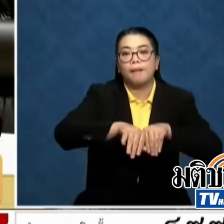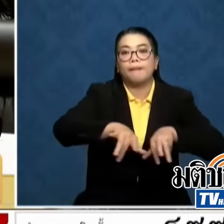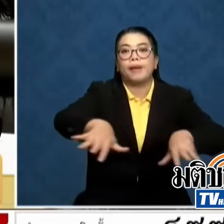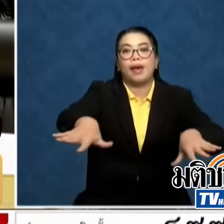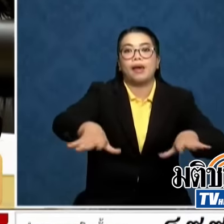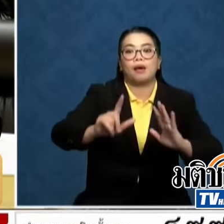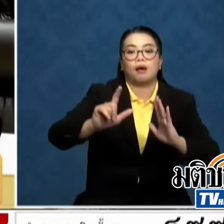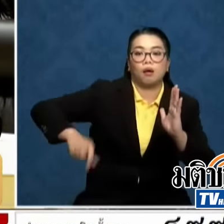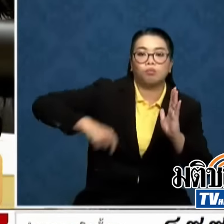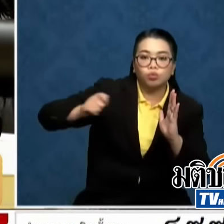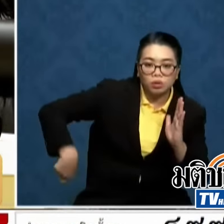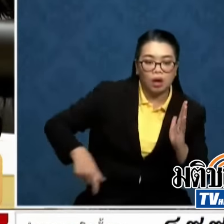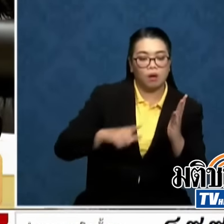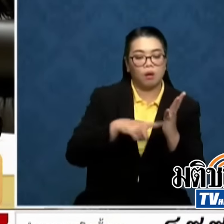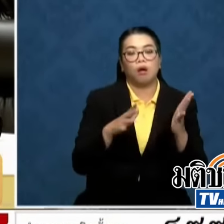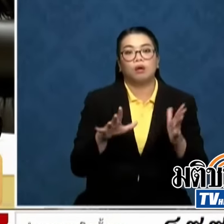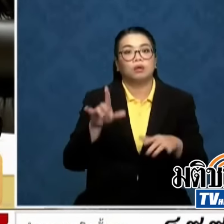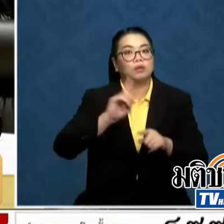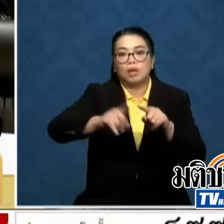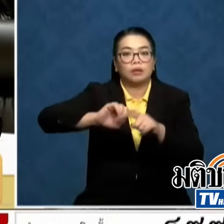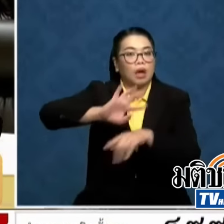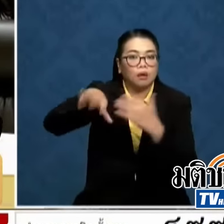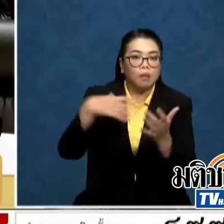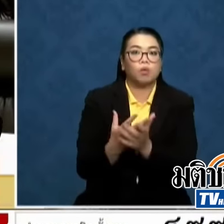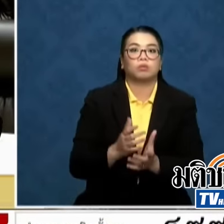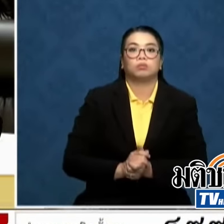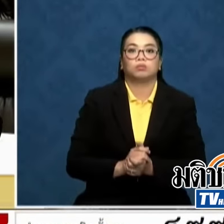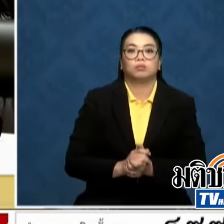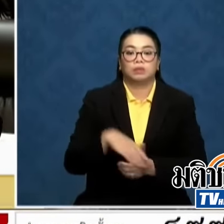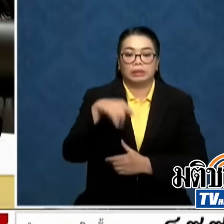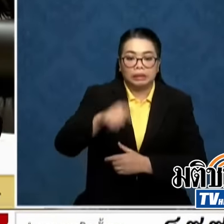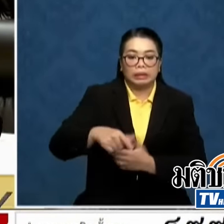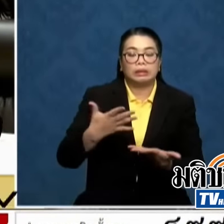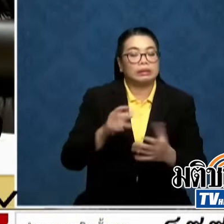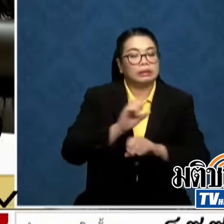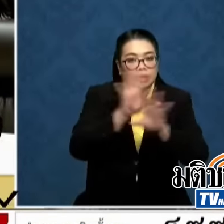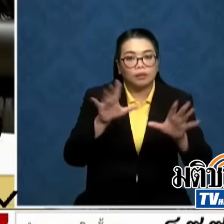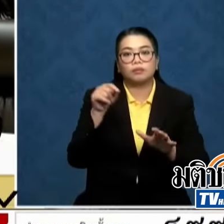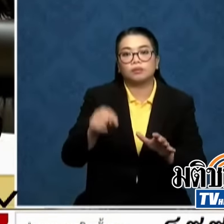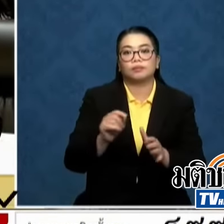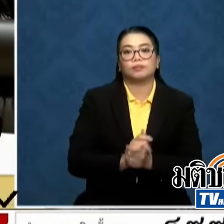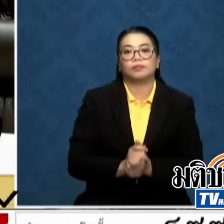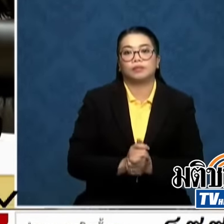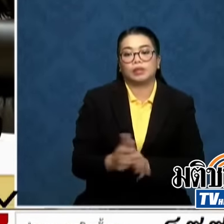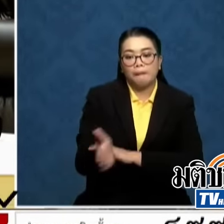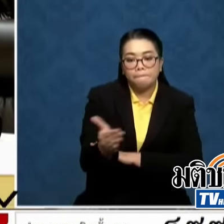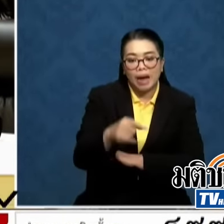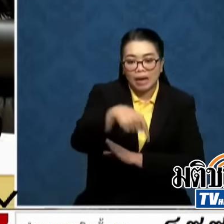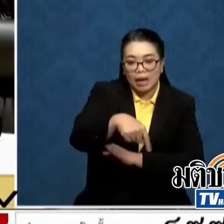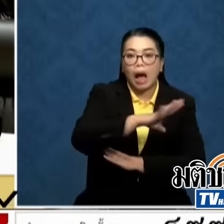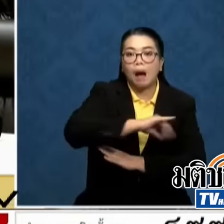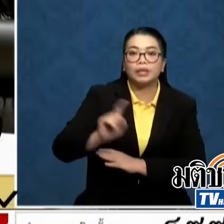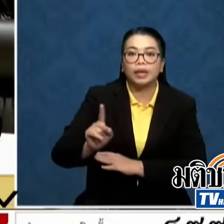มพูชาแล้ววันนี้ใน DNA แบงค์ของกรมประมงเรามี DNA ชัดเจนว่าปลาพว